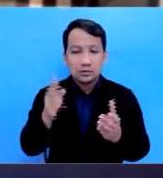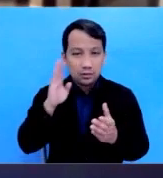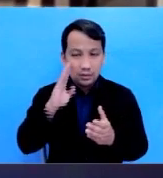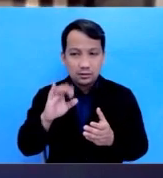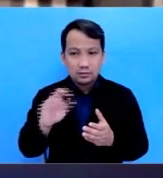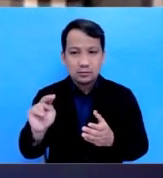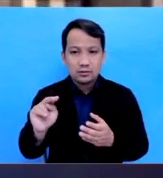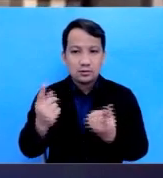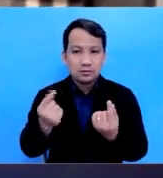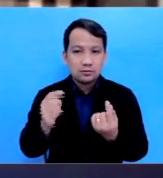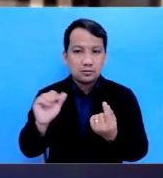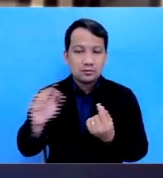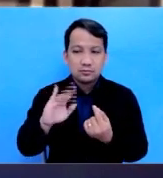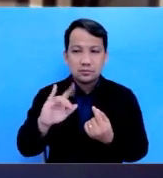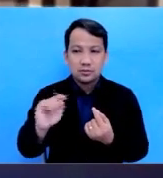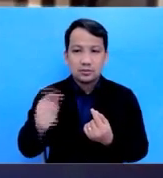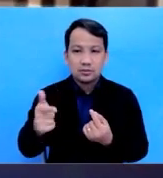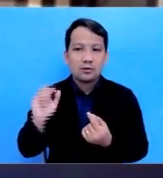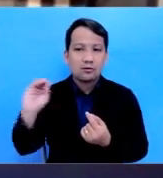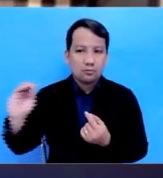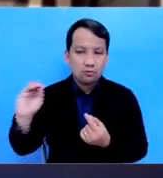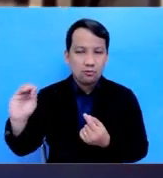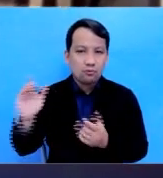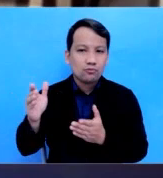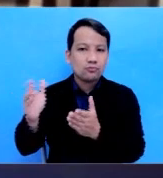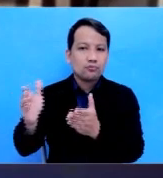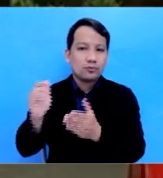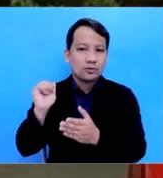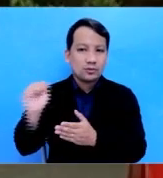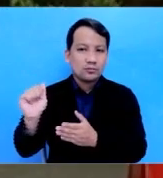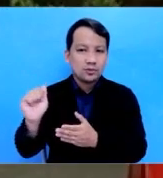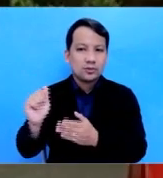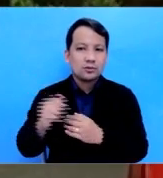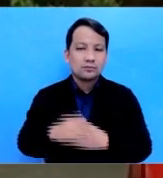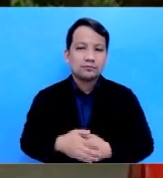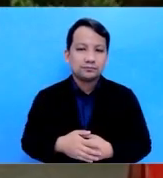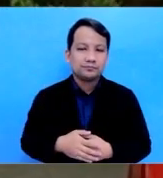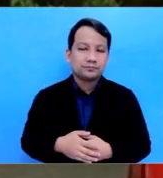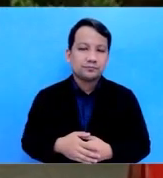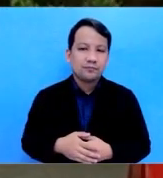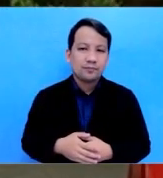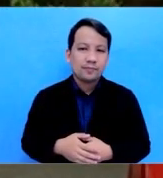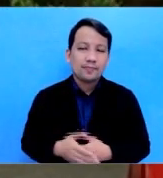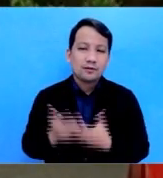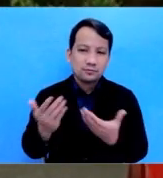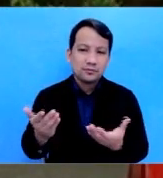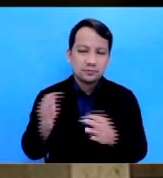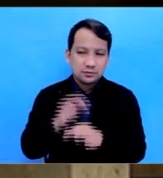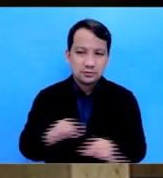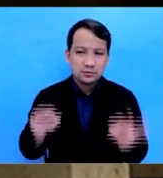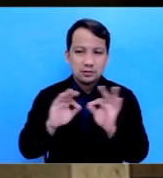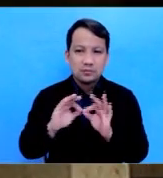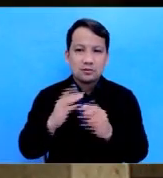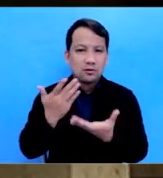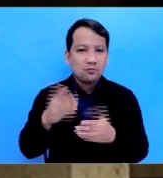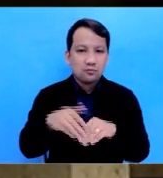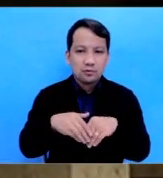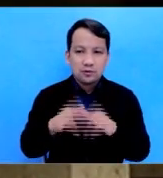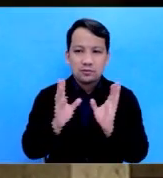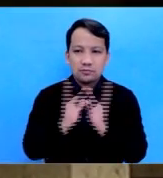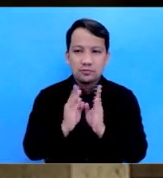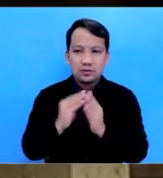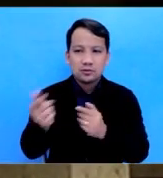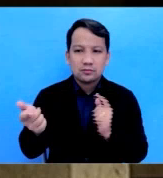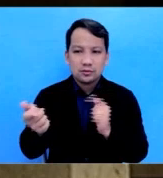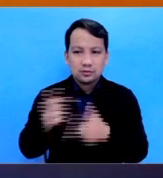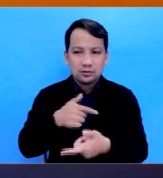doing BTAG will be doing his own in his own private capacity. Sa ngayon, wala pang official meeting para sa transition